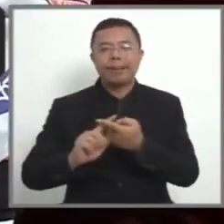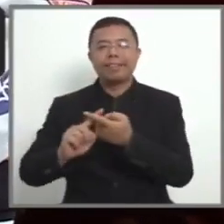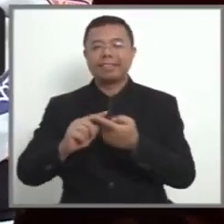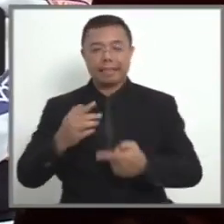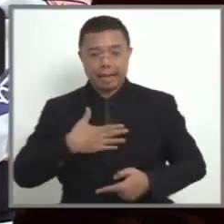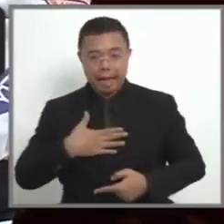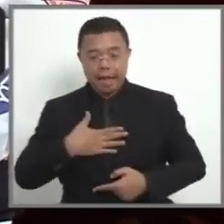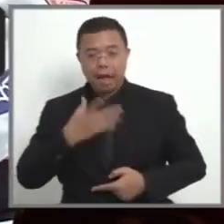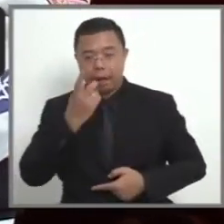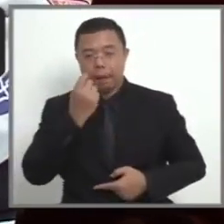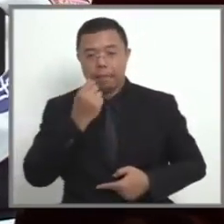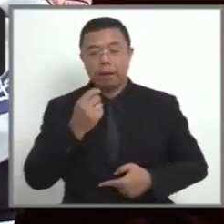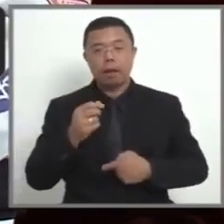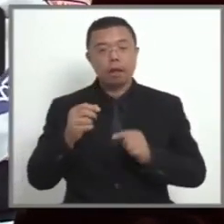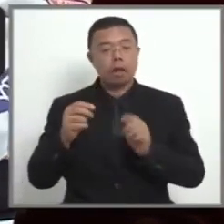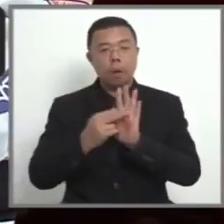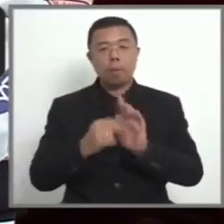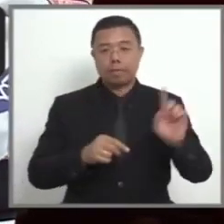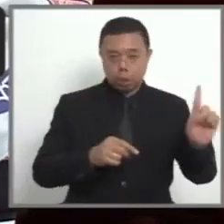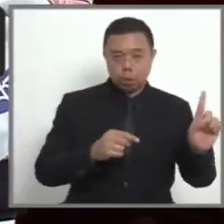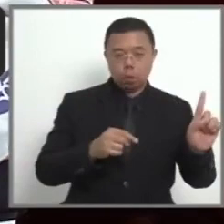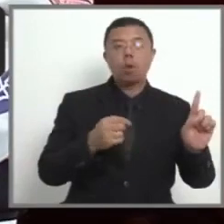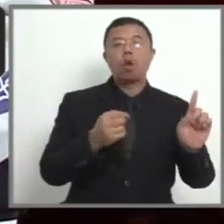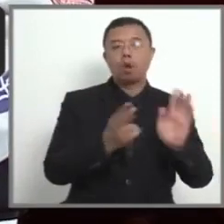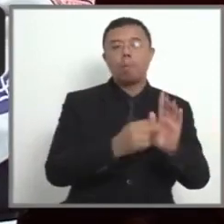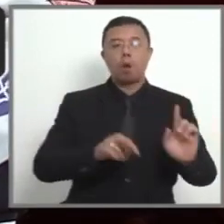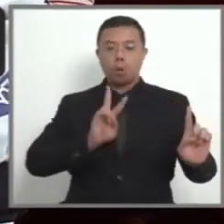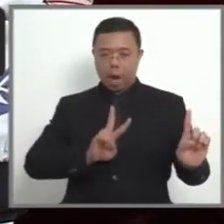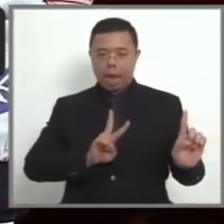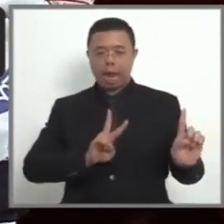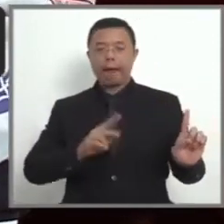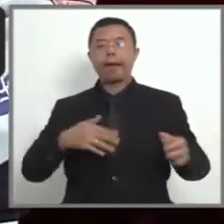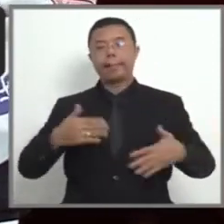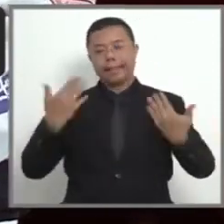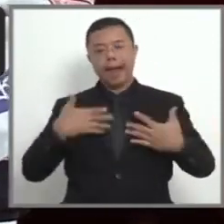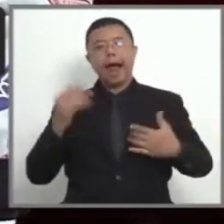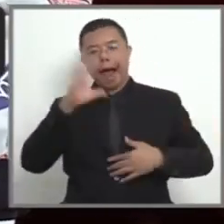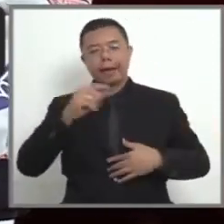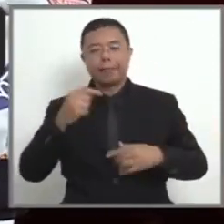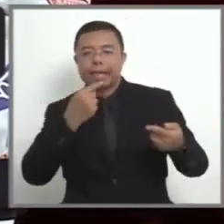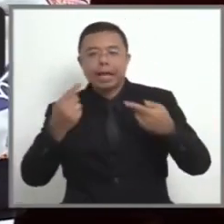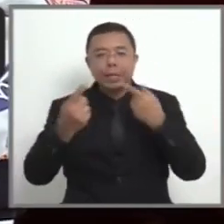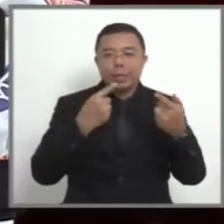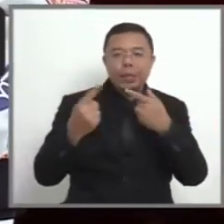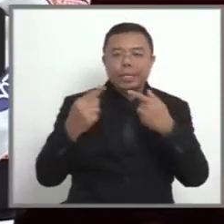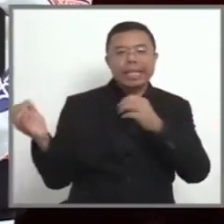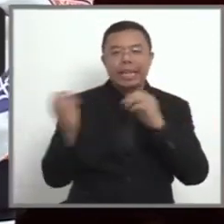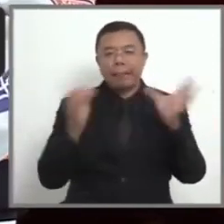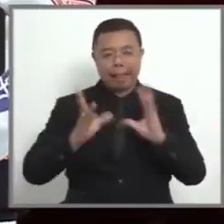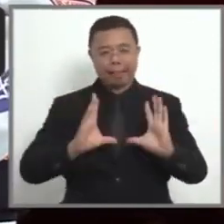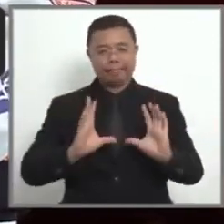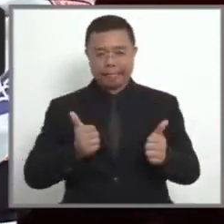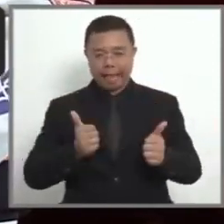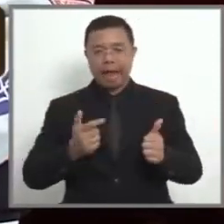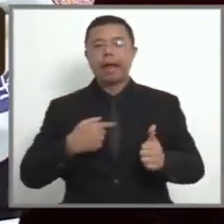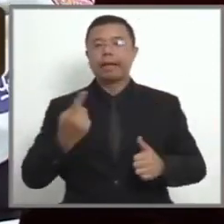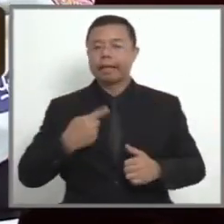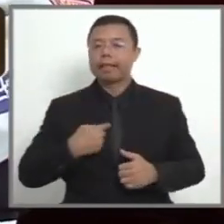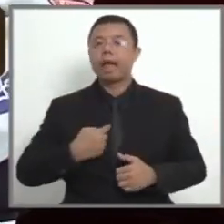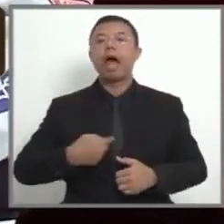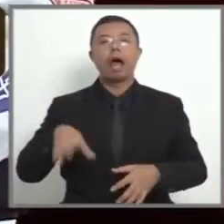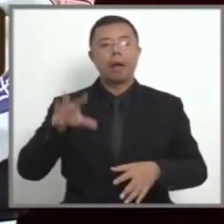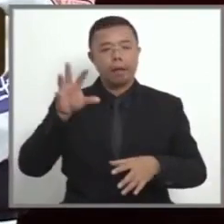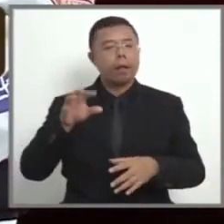saya pasangan nomor 1u dan dua Kami senang hari ini kita bisa berdiskusi bisa berdebat dan kita berada